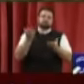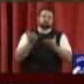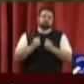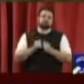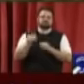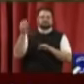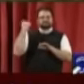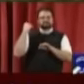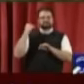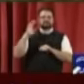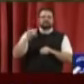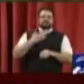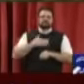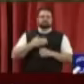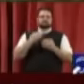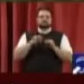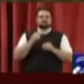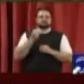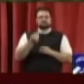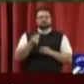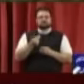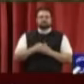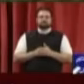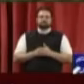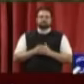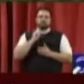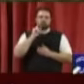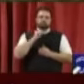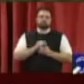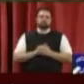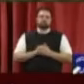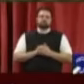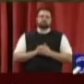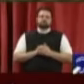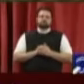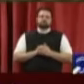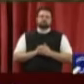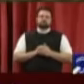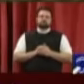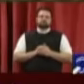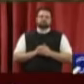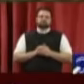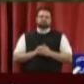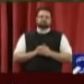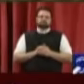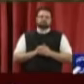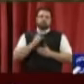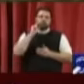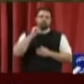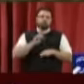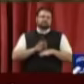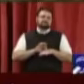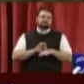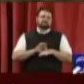spate ai intenția să-i fie bine omului, nu să-l... Da. Iarăți cât de tare ești tu și cât de prost e el. Atunci, el simte,